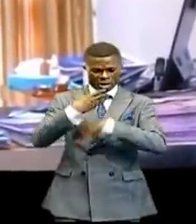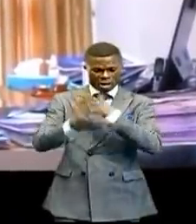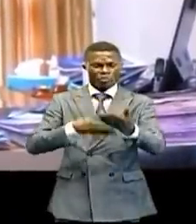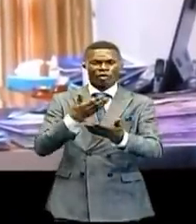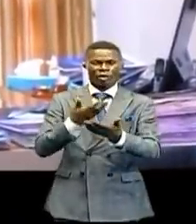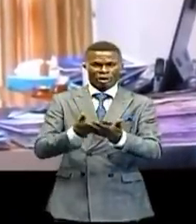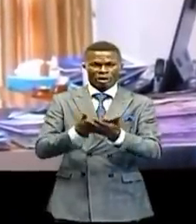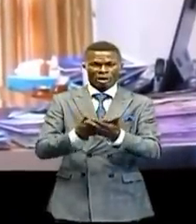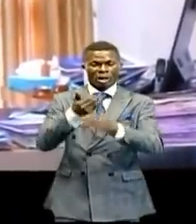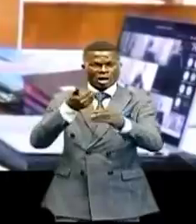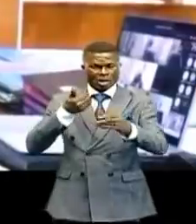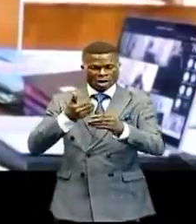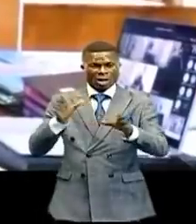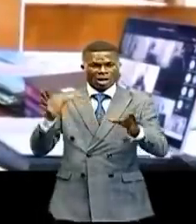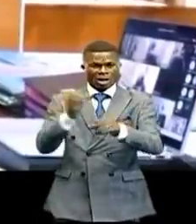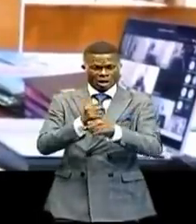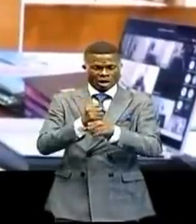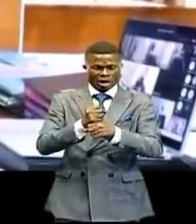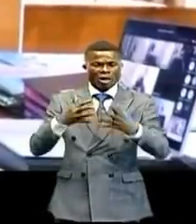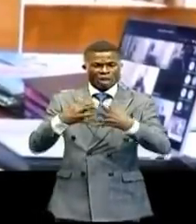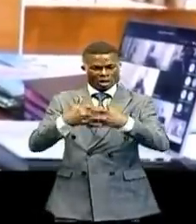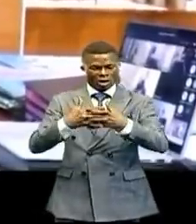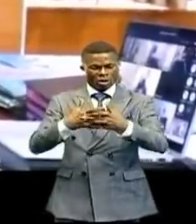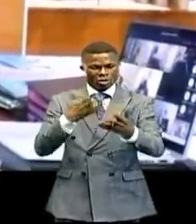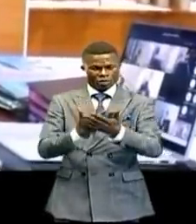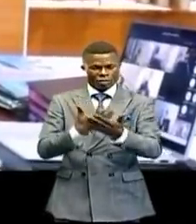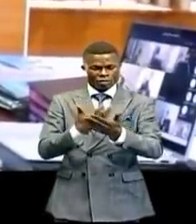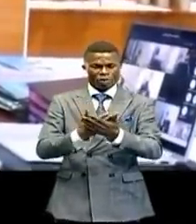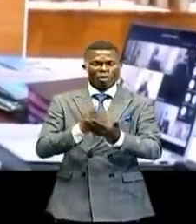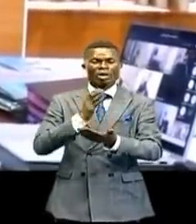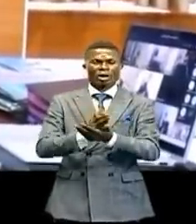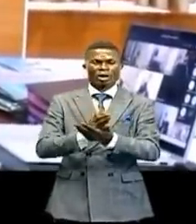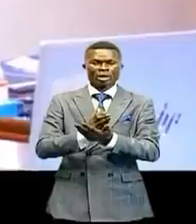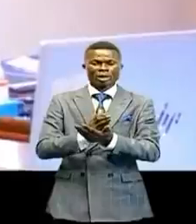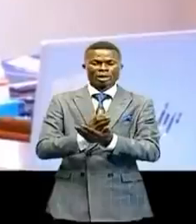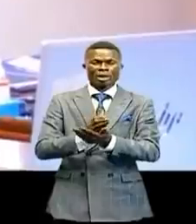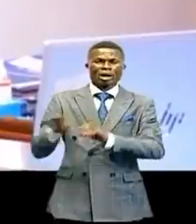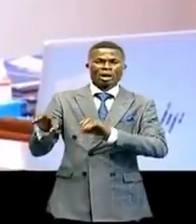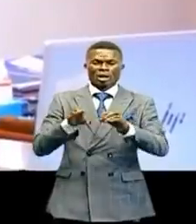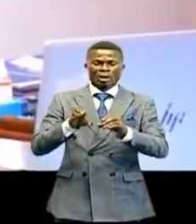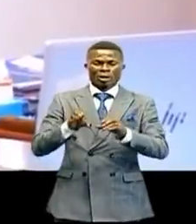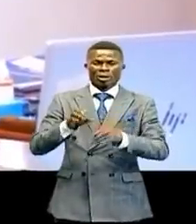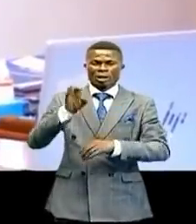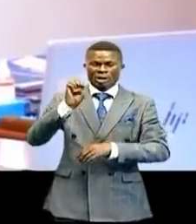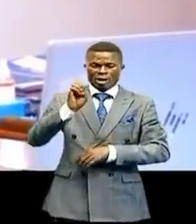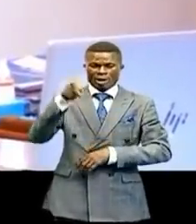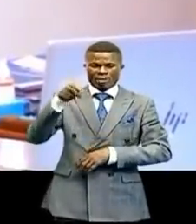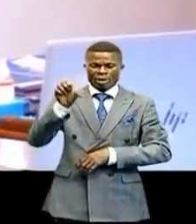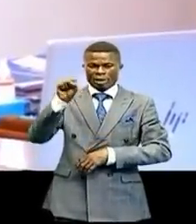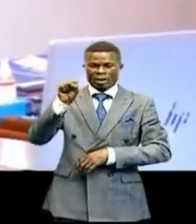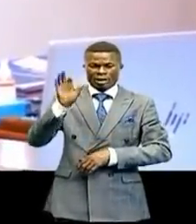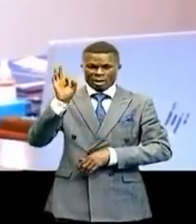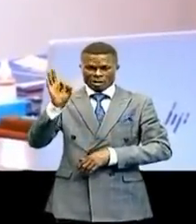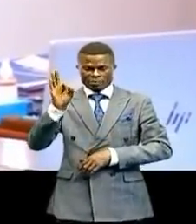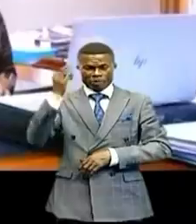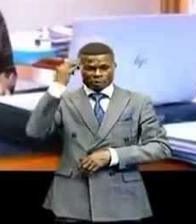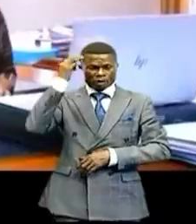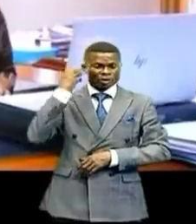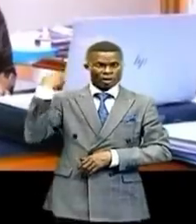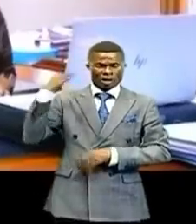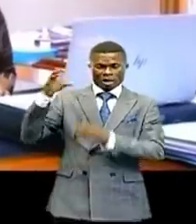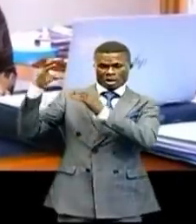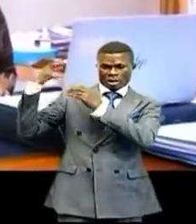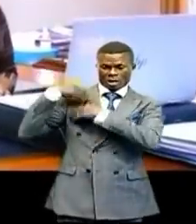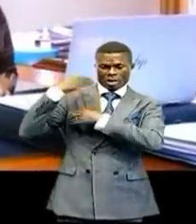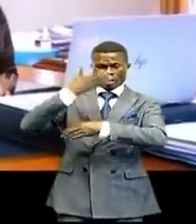réaliser avant de conclure ces partenariats publics-privés en mode EPC plus F, le ministre d'État en